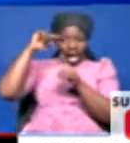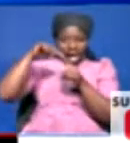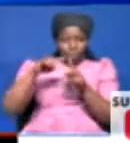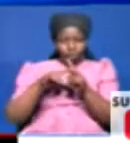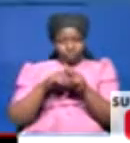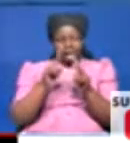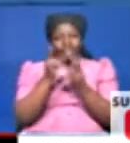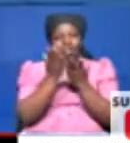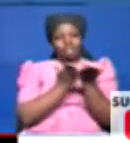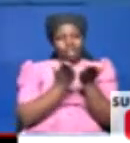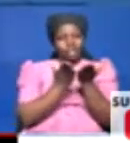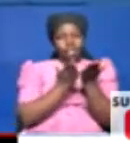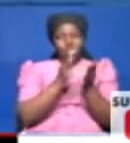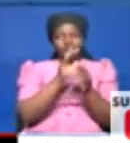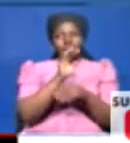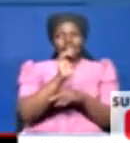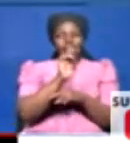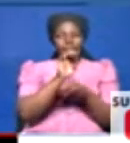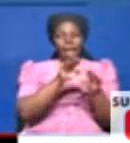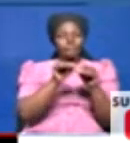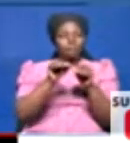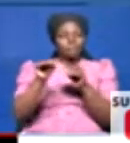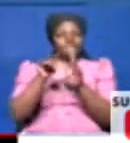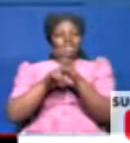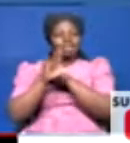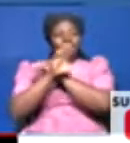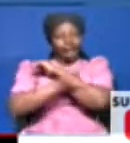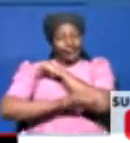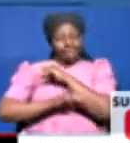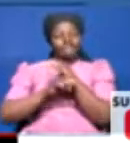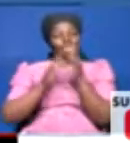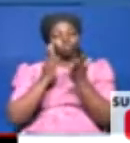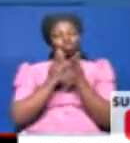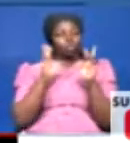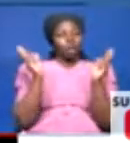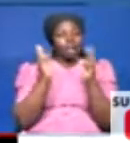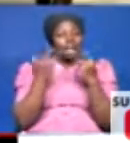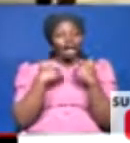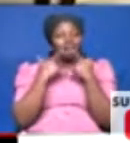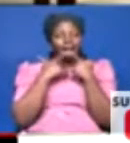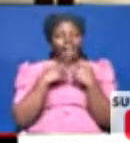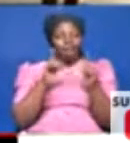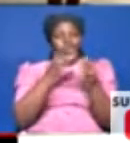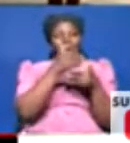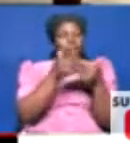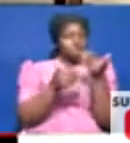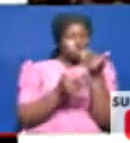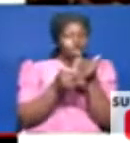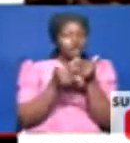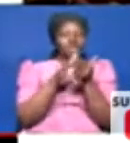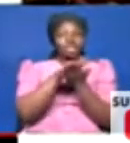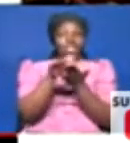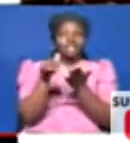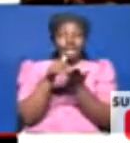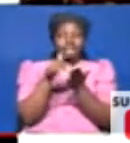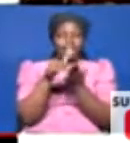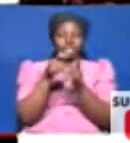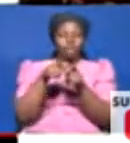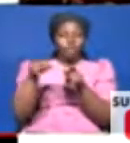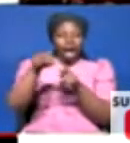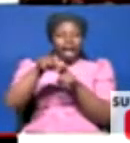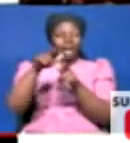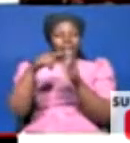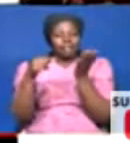za e-mobility kote nchini na tayari imetangaza zabuni za ujenzi wa vituo vya kuongeza nguvu magari